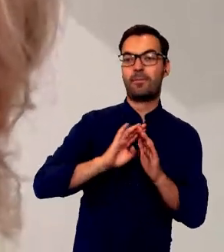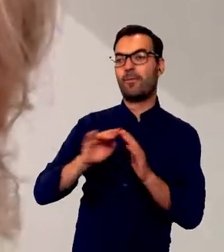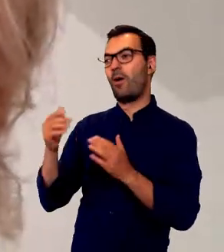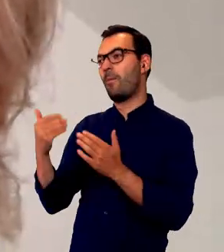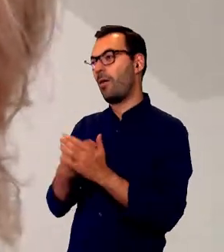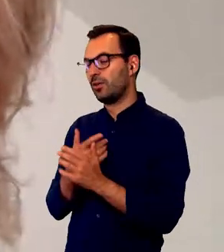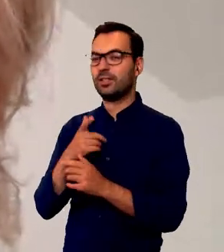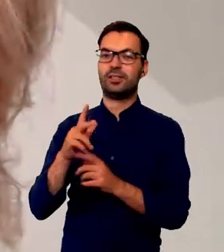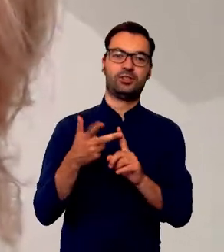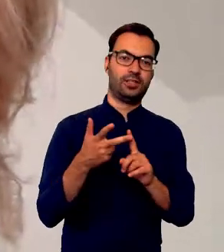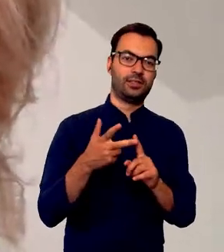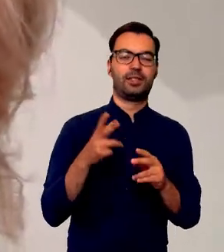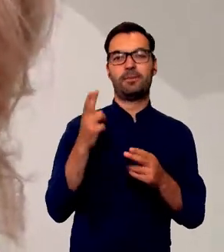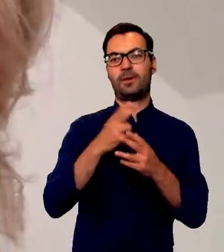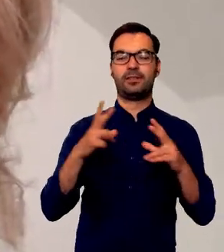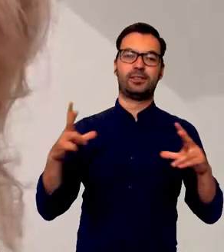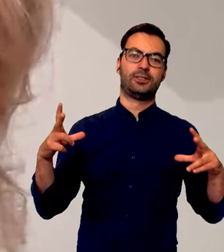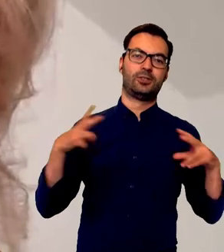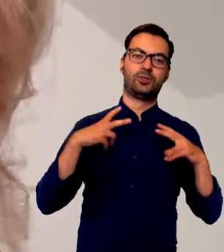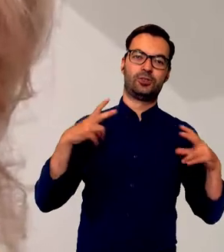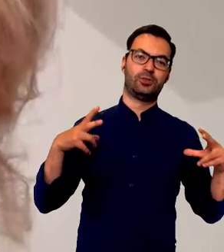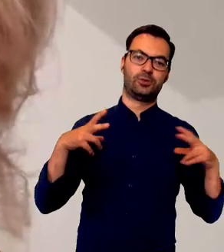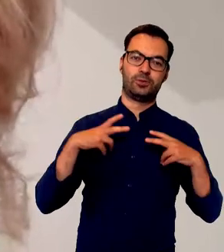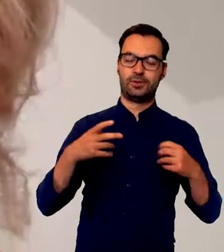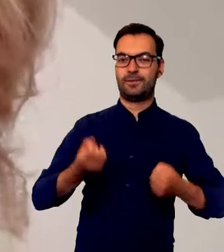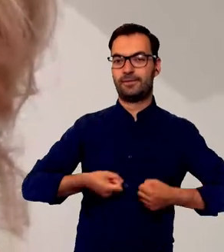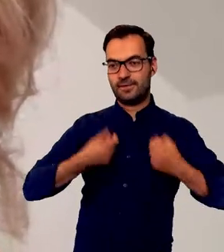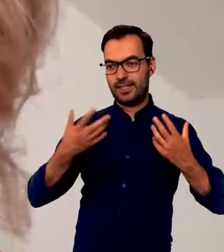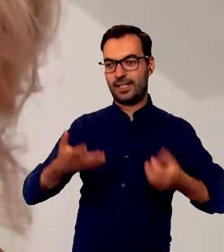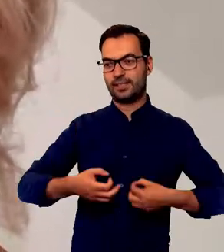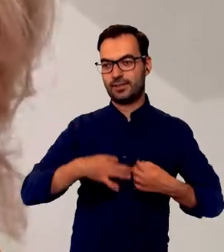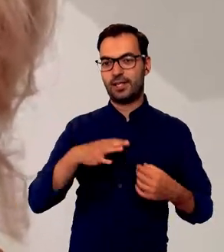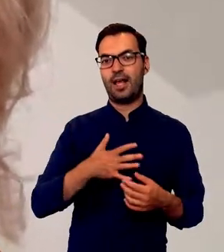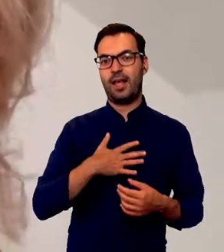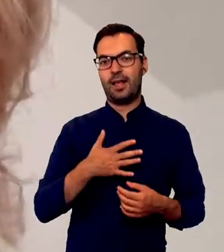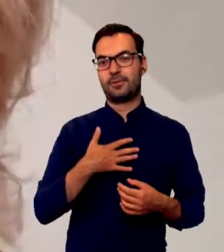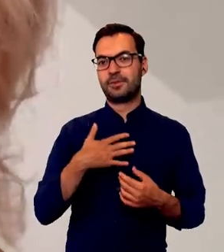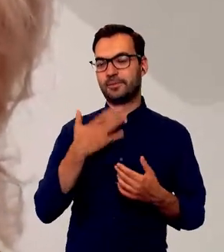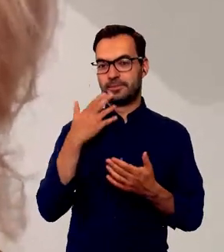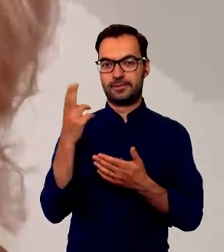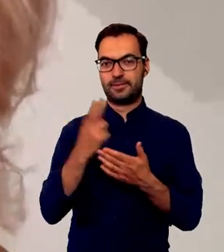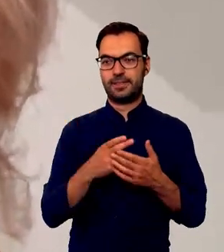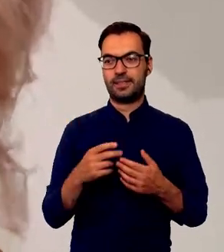To jest absolutny już raj dla duszy, takie wyrażanie właśnie tych moich emocji.